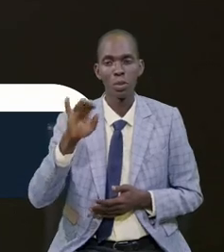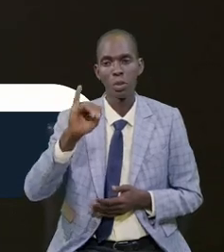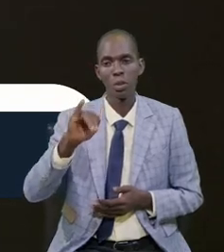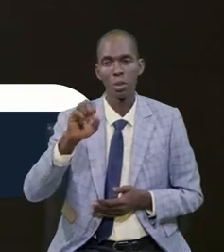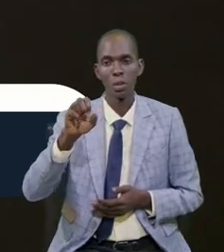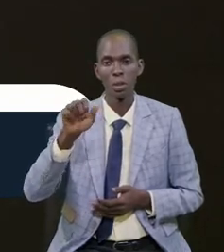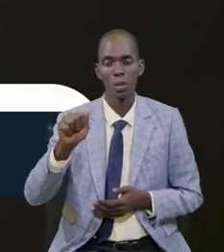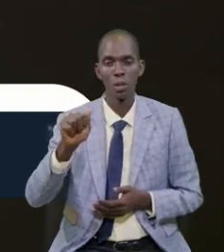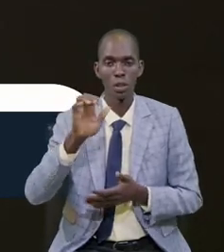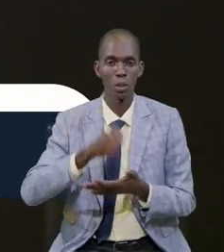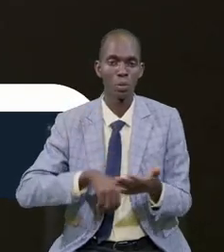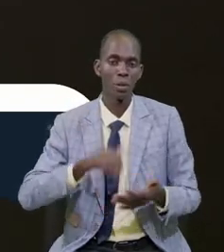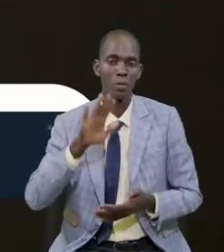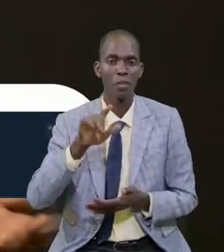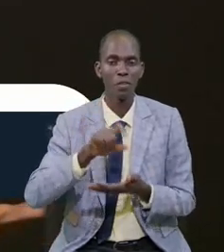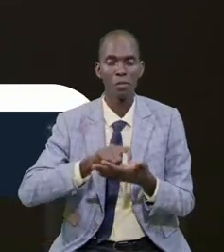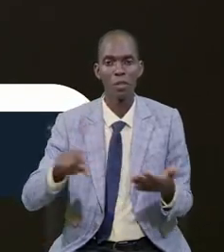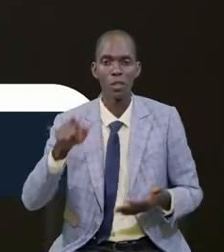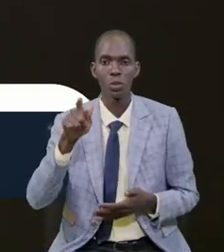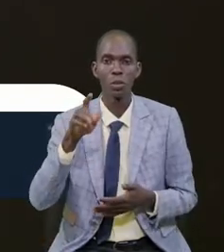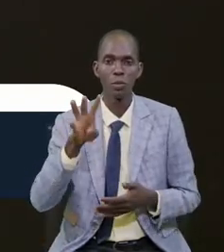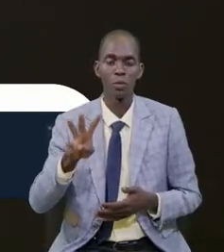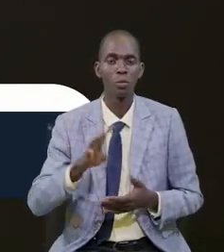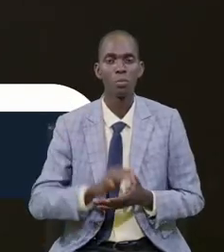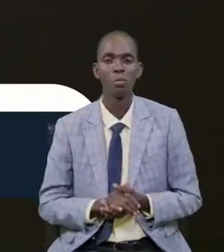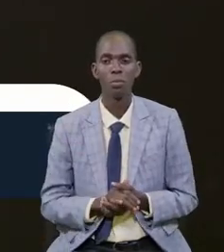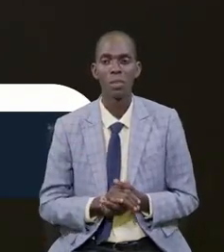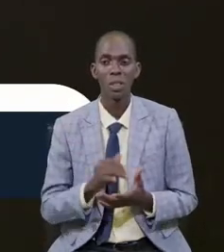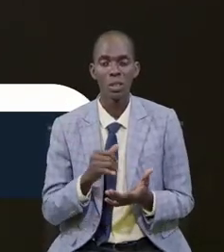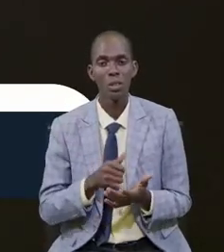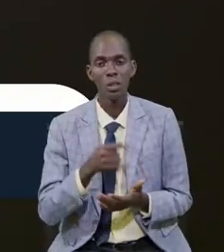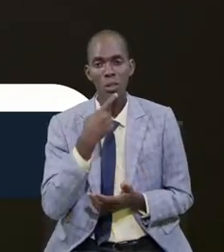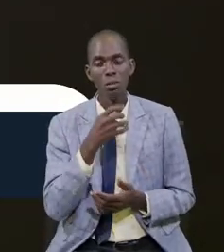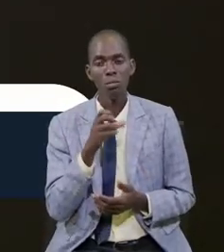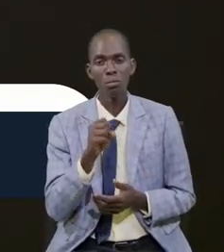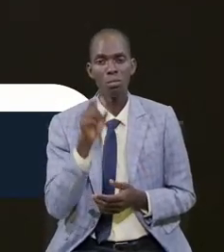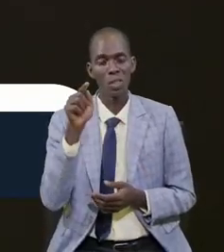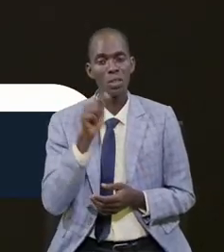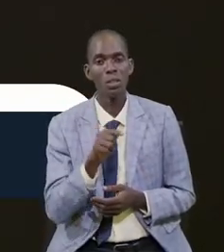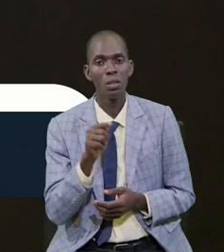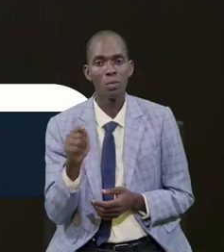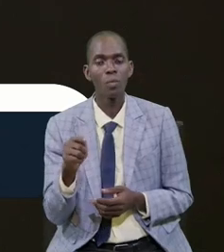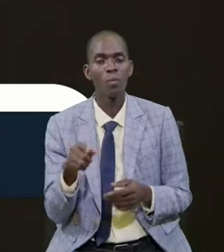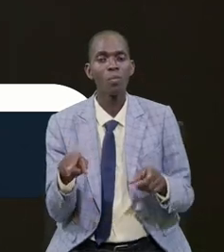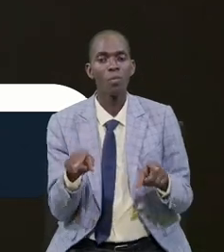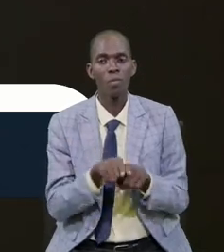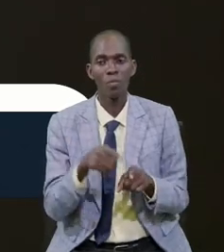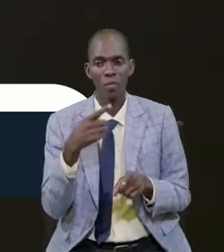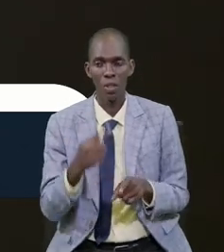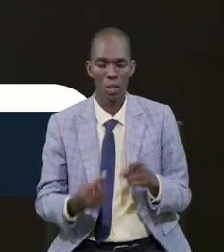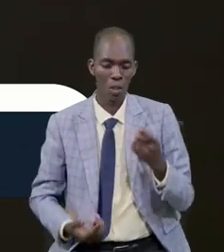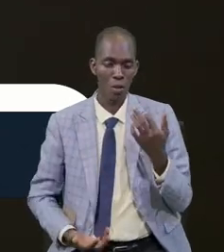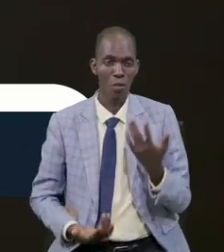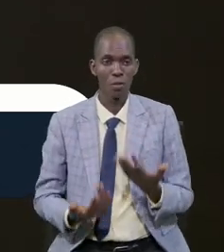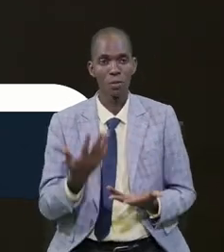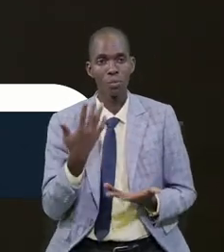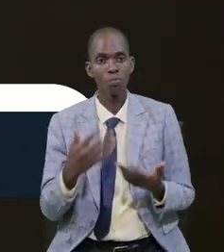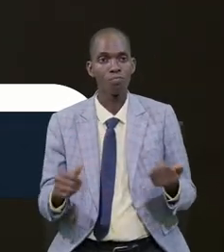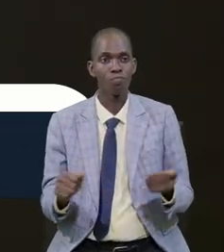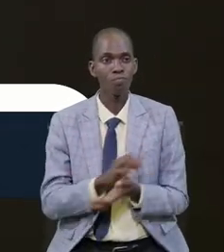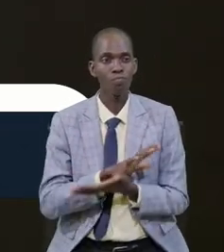Ésaïe 5, le verset 24. C'est pourquoi comme une langue de